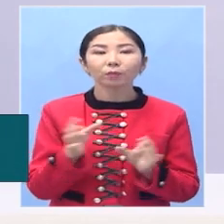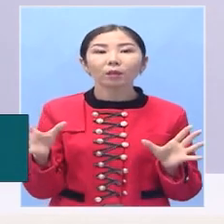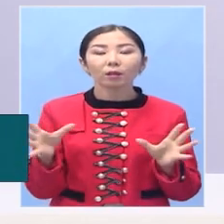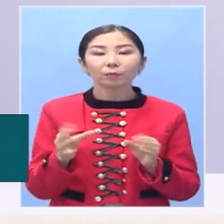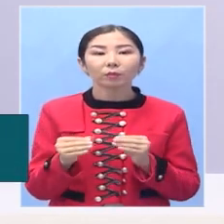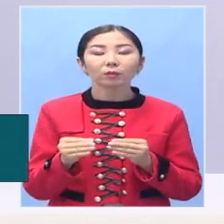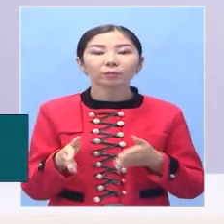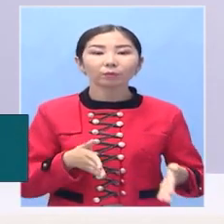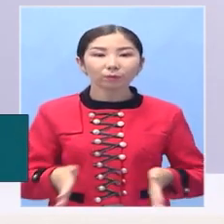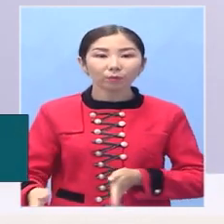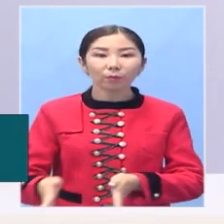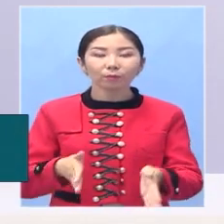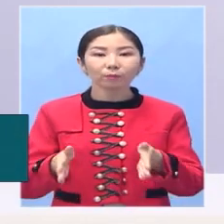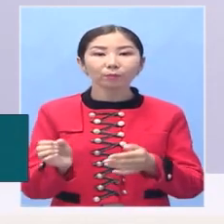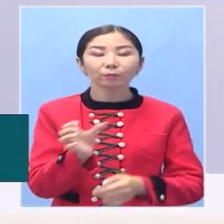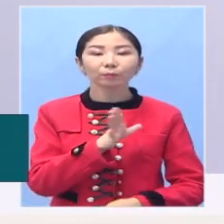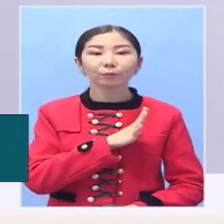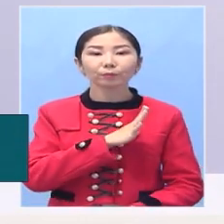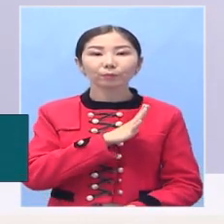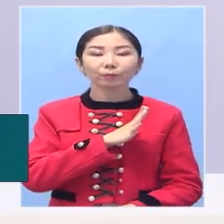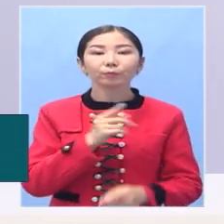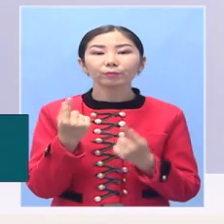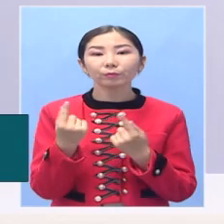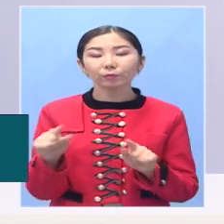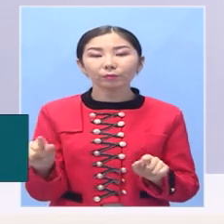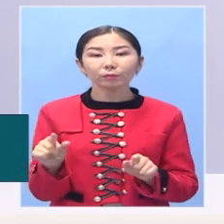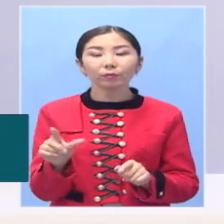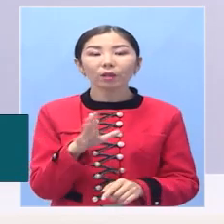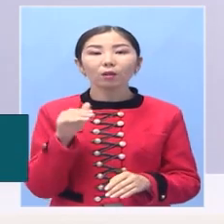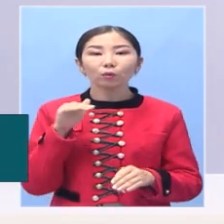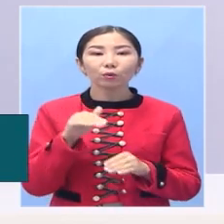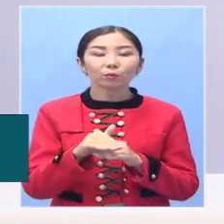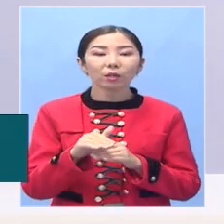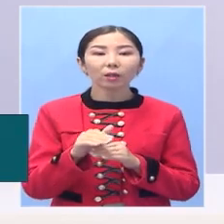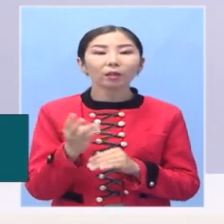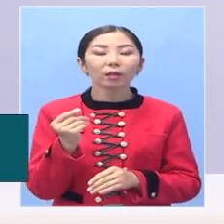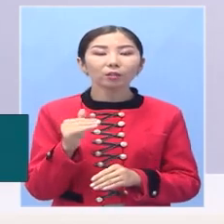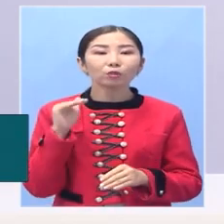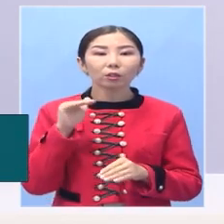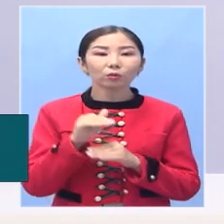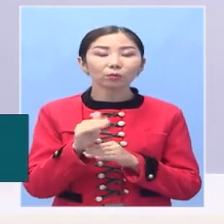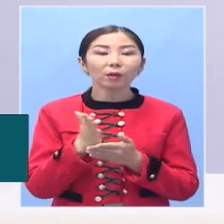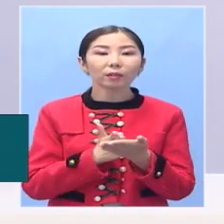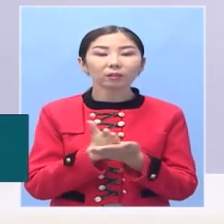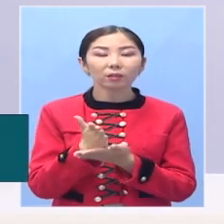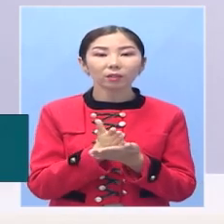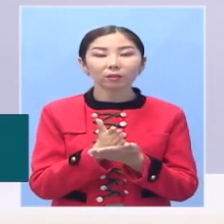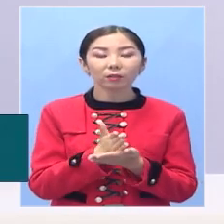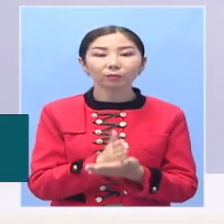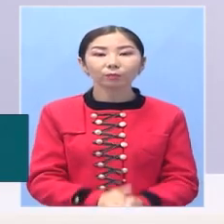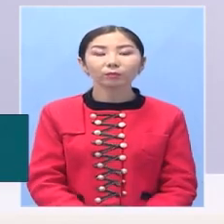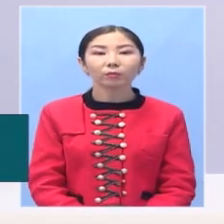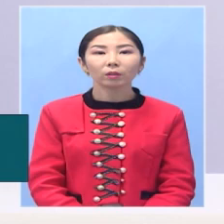тротуар каралмайт. Ал тротуарды башка жанагы кошумча каражат суратып сол убакта салат алар.